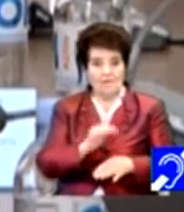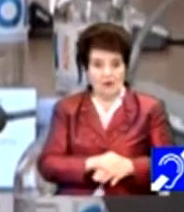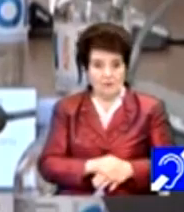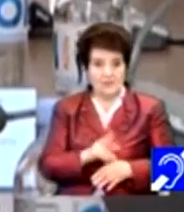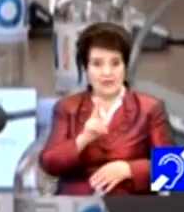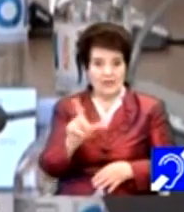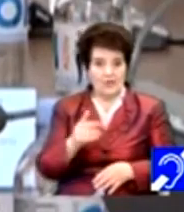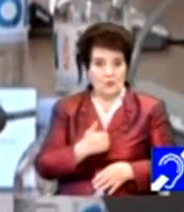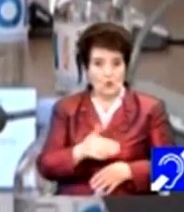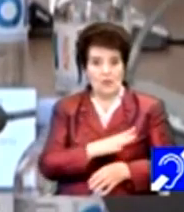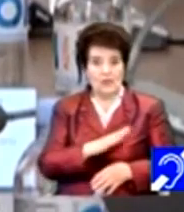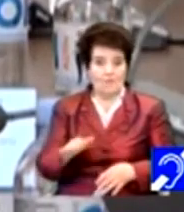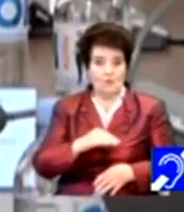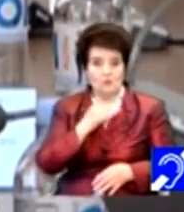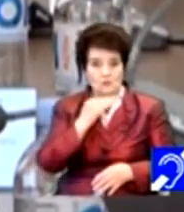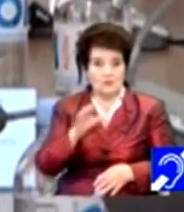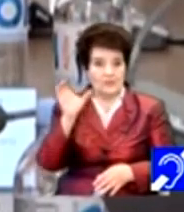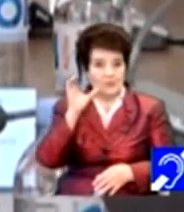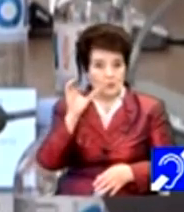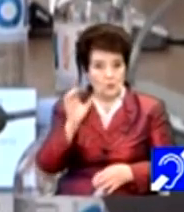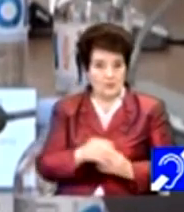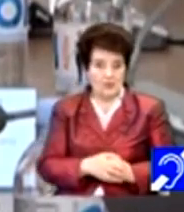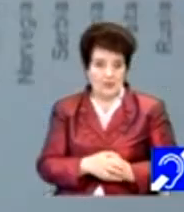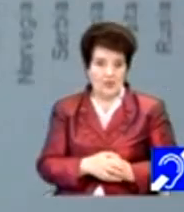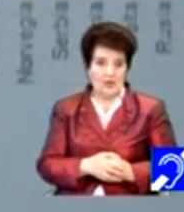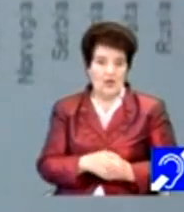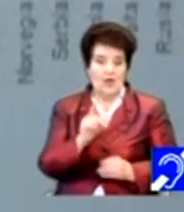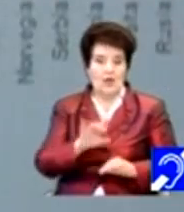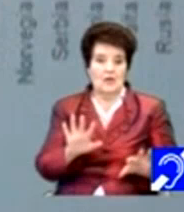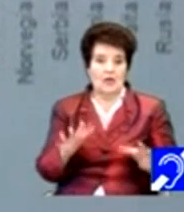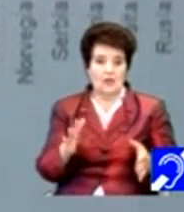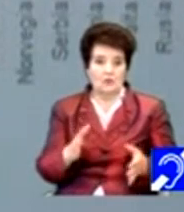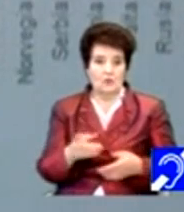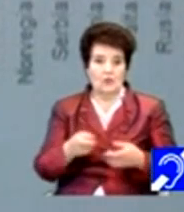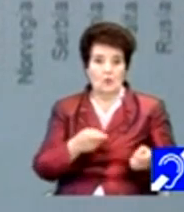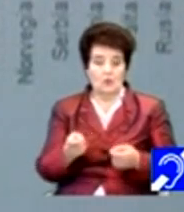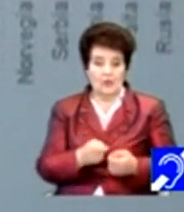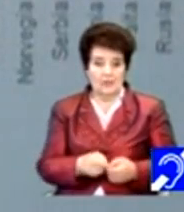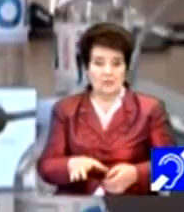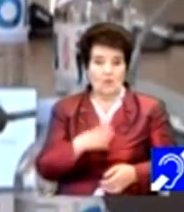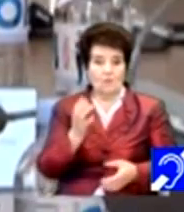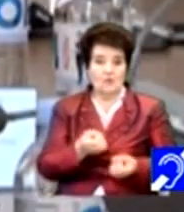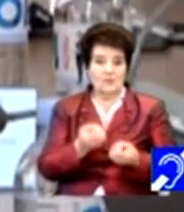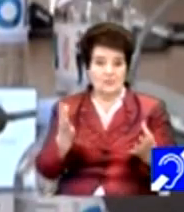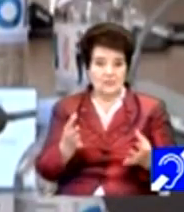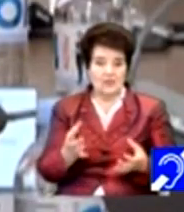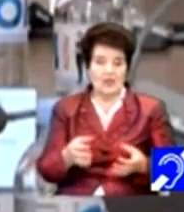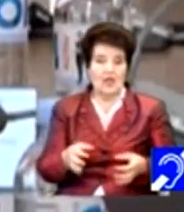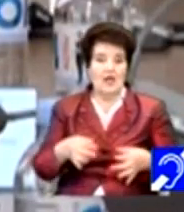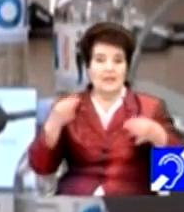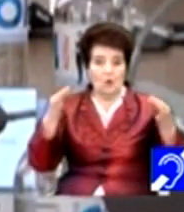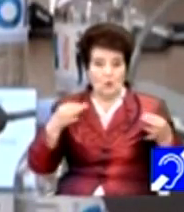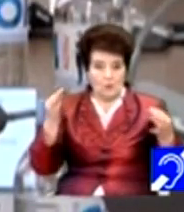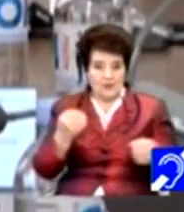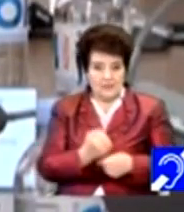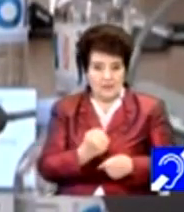noi nu am fost suficienți de ascultători și de docili mesajelor venite de la autorități. Au făcut și zile onomastice, au făcut